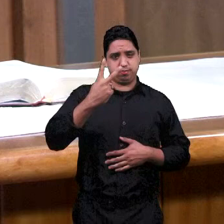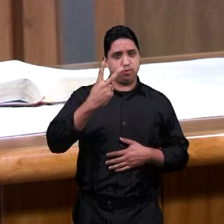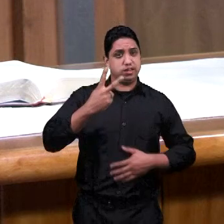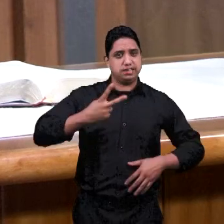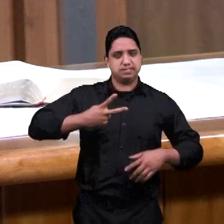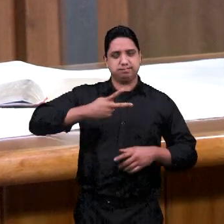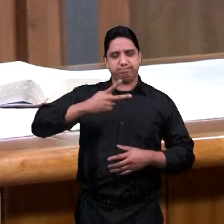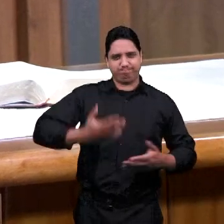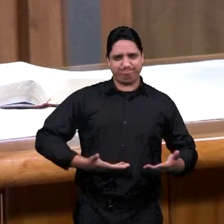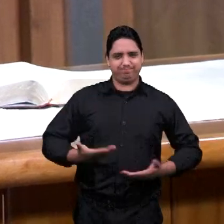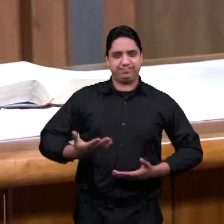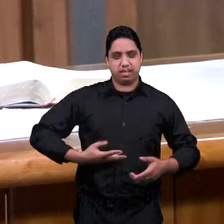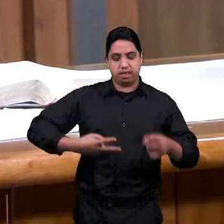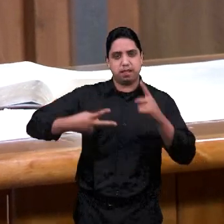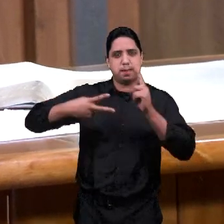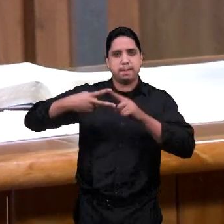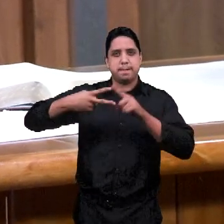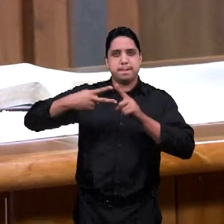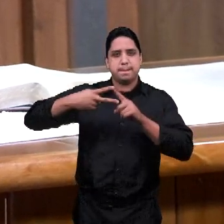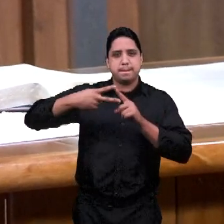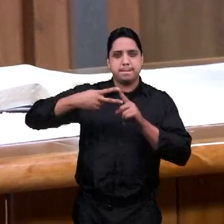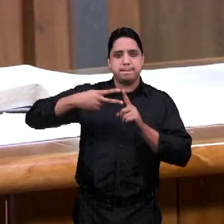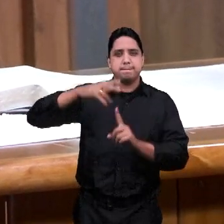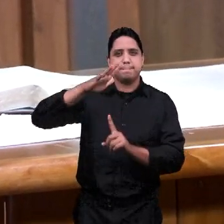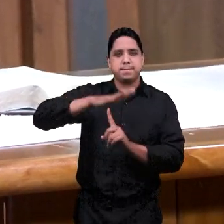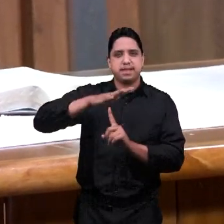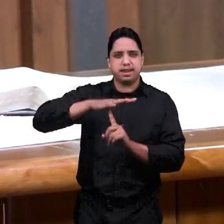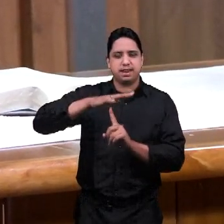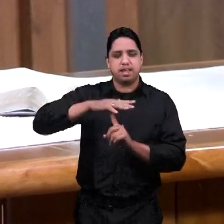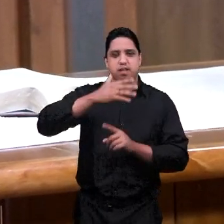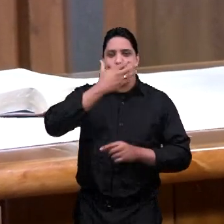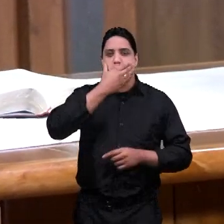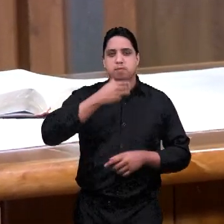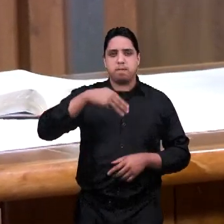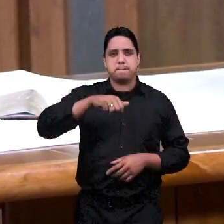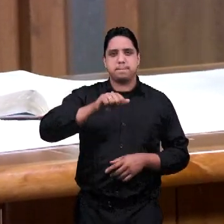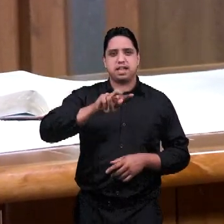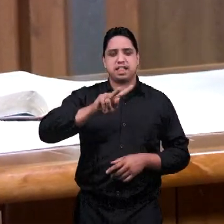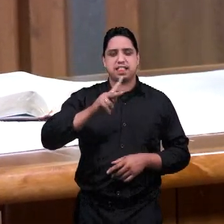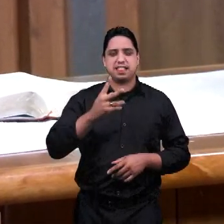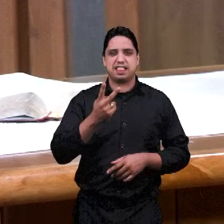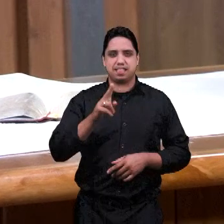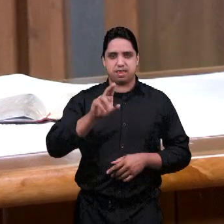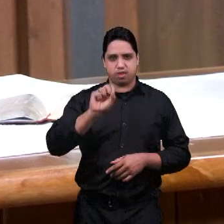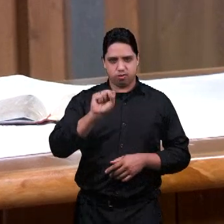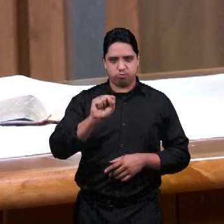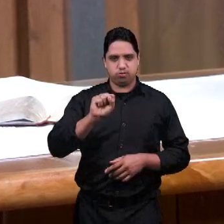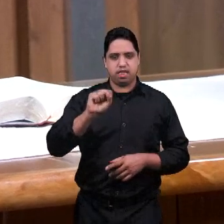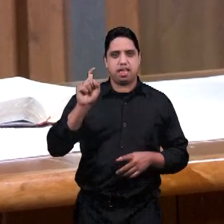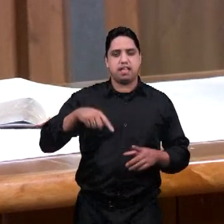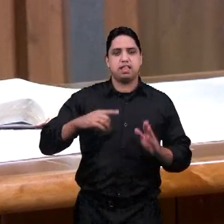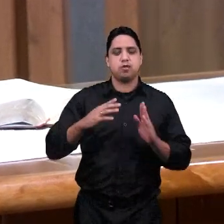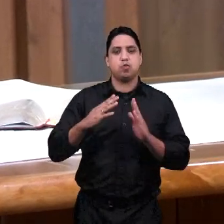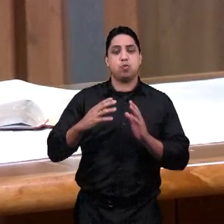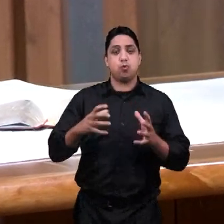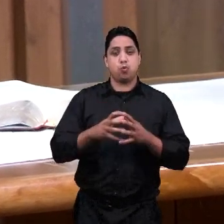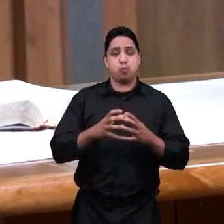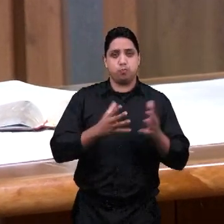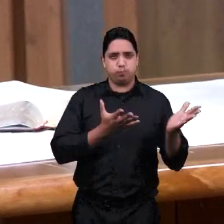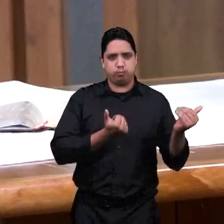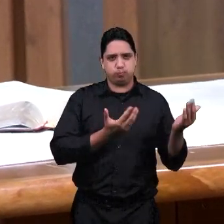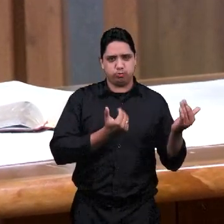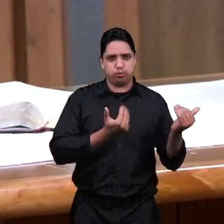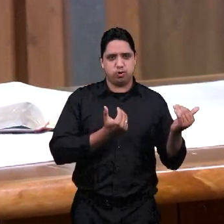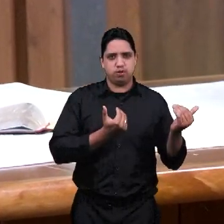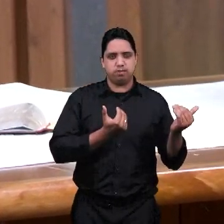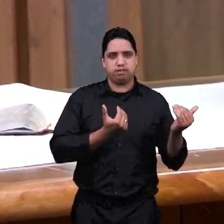Paraná. Le jeune homme Mathéus, le groupe de jeunes de l'église de Jardim Ataídes en